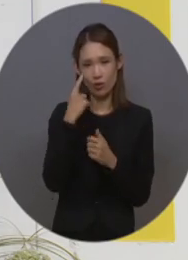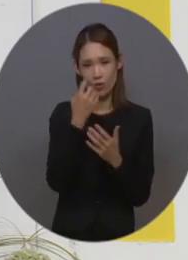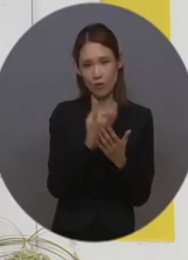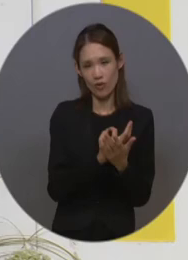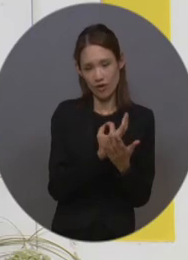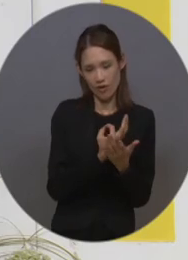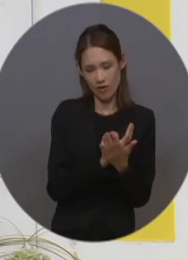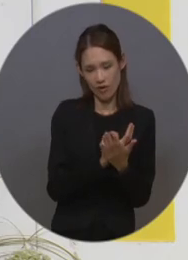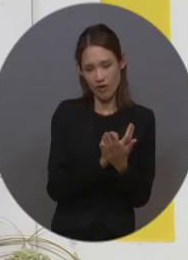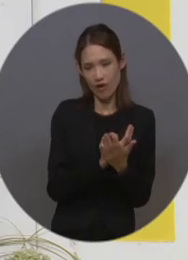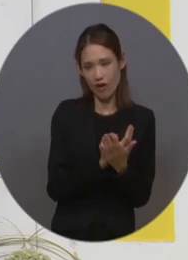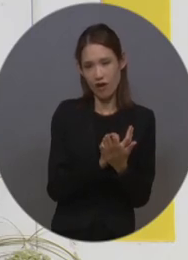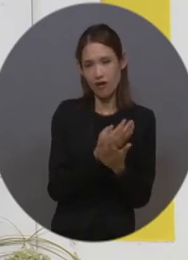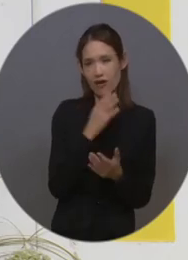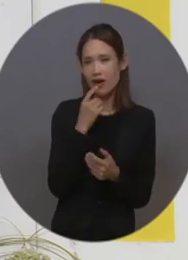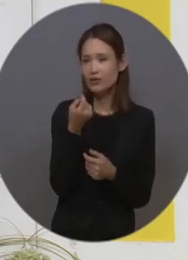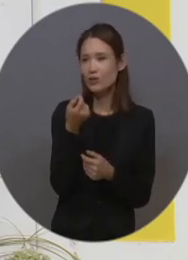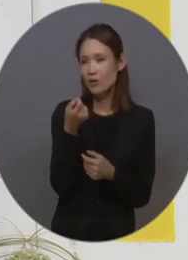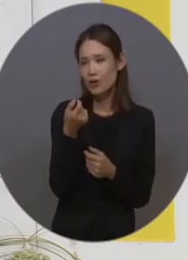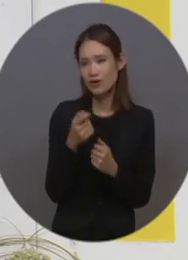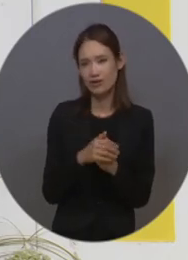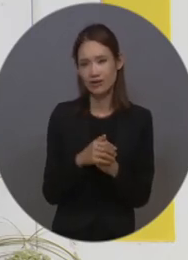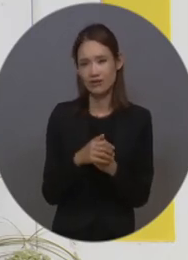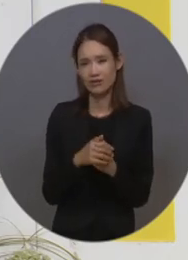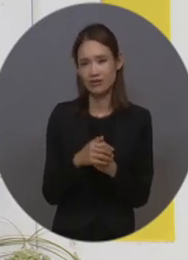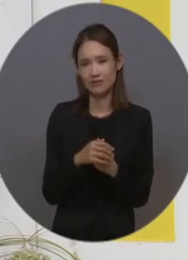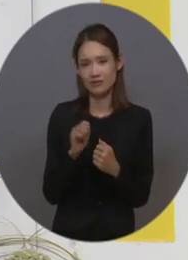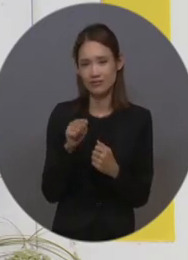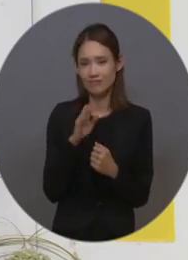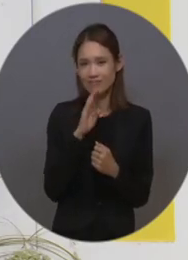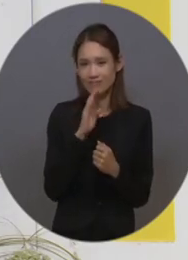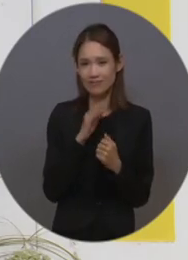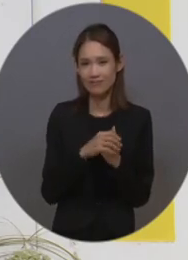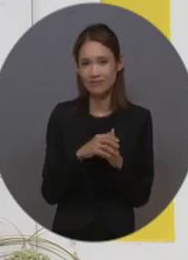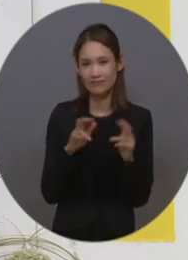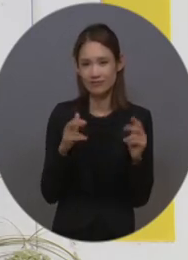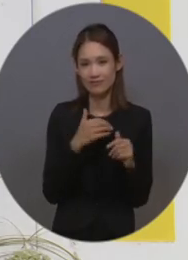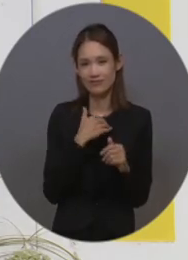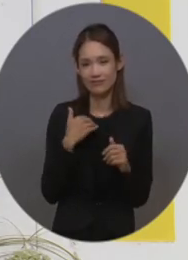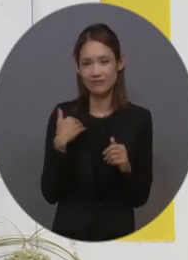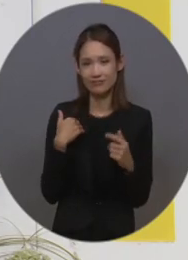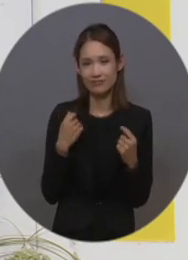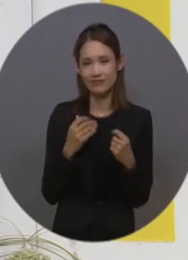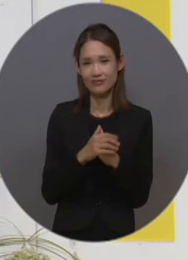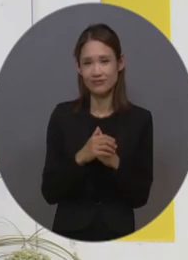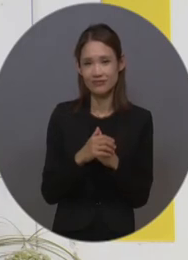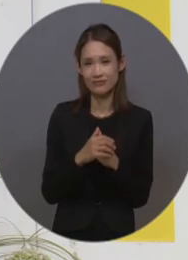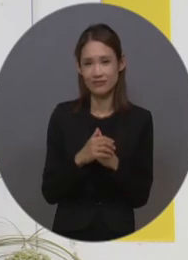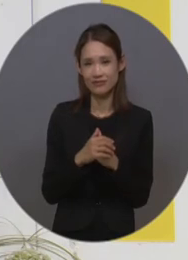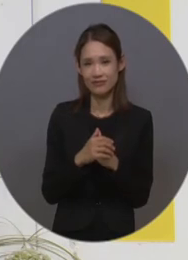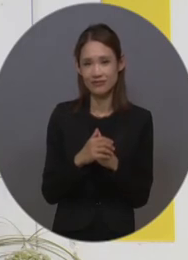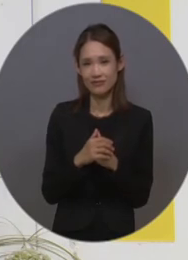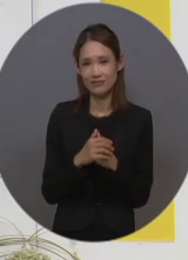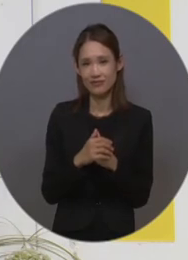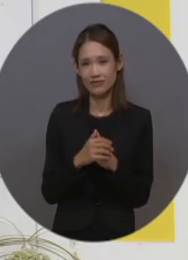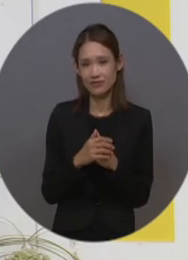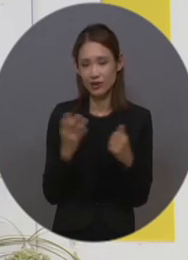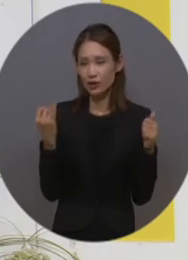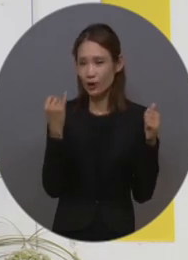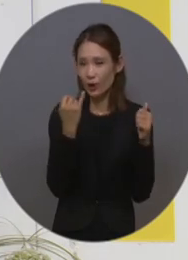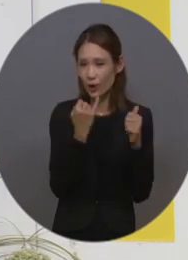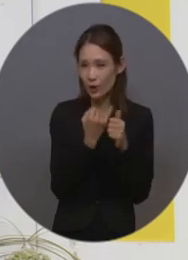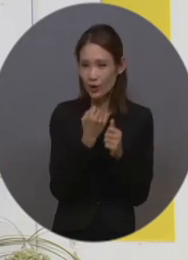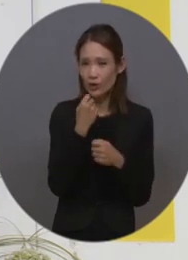당시 진짜 별거 없었습니다. 아, 그렇죠. 지금도 뭐 그렇게 제가 이제 넉넉진 않죠. 제가 프로포즈를 했었죠.